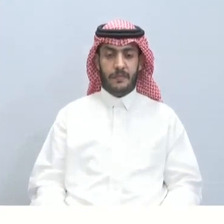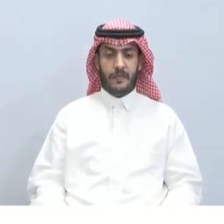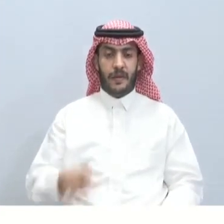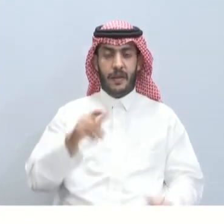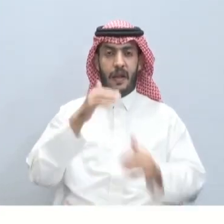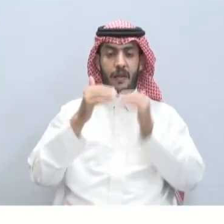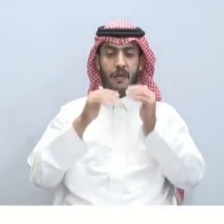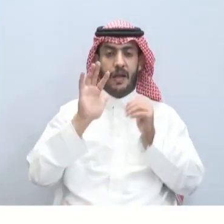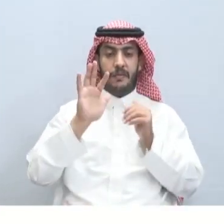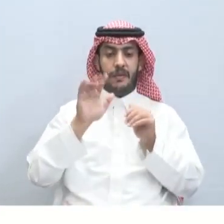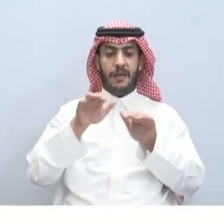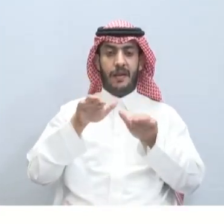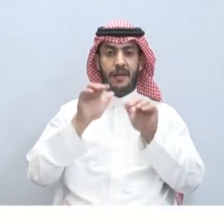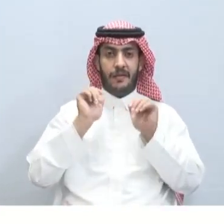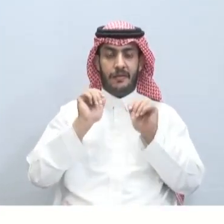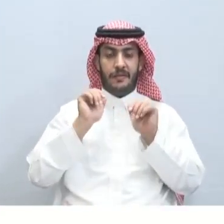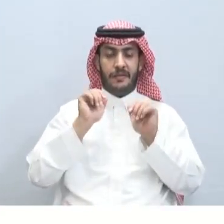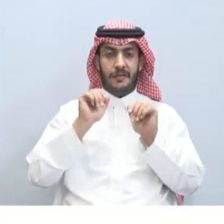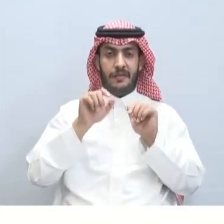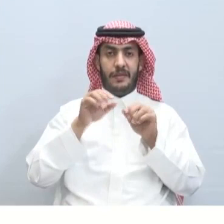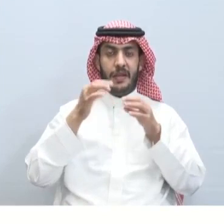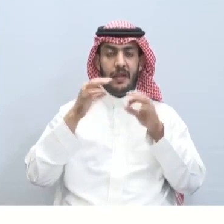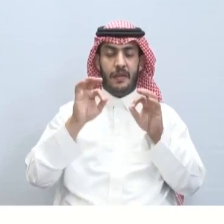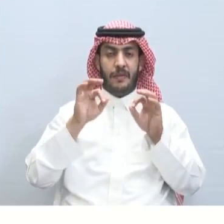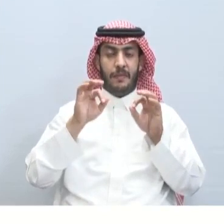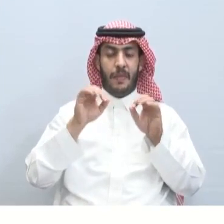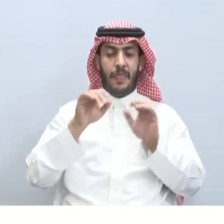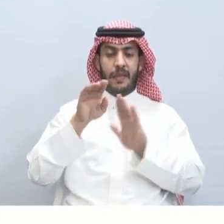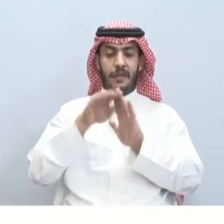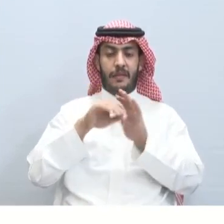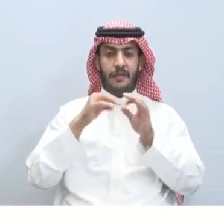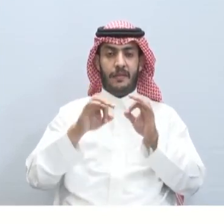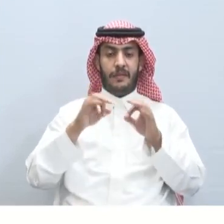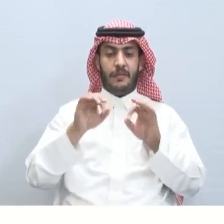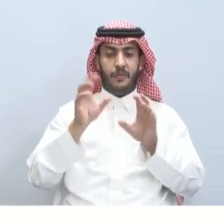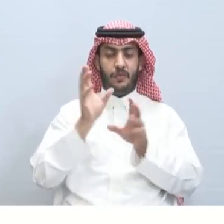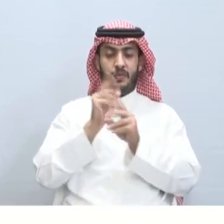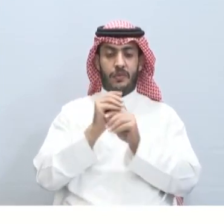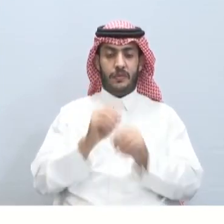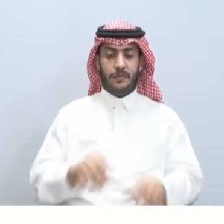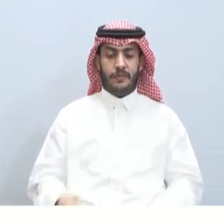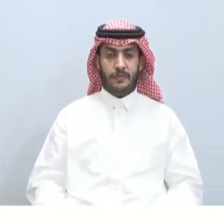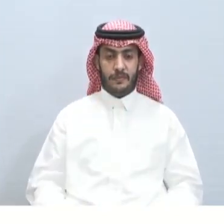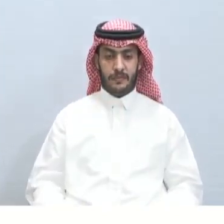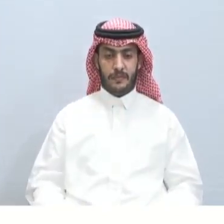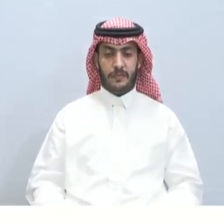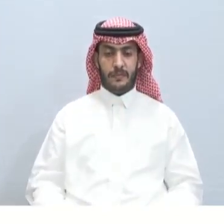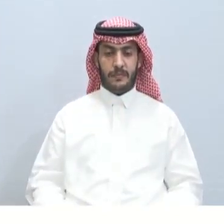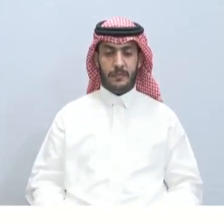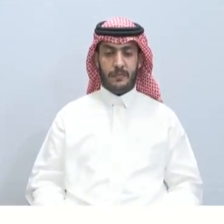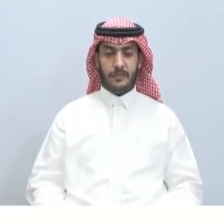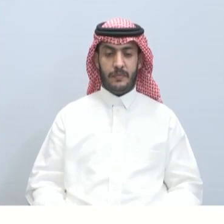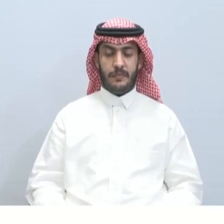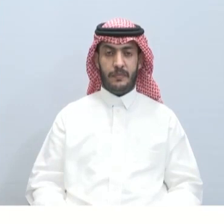الخطوات الخمس اكتملت لعمليه تحديد شرائح السوق ناتي الان الى